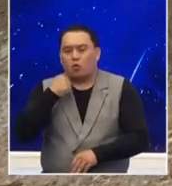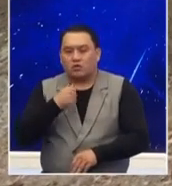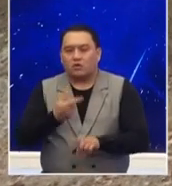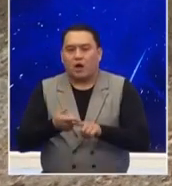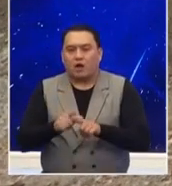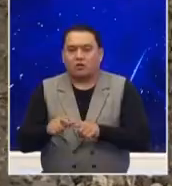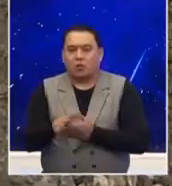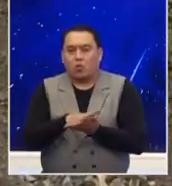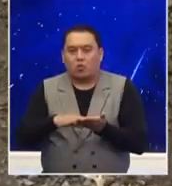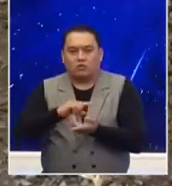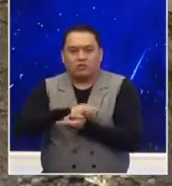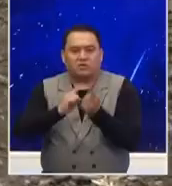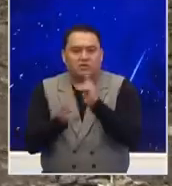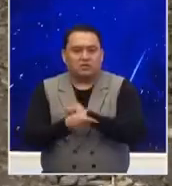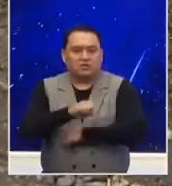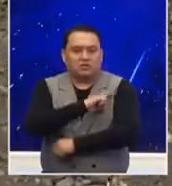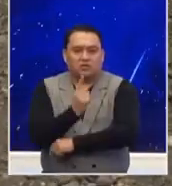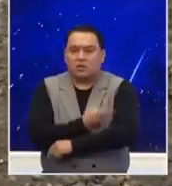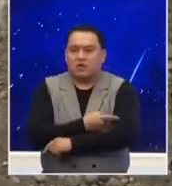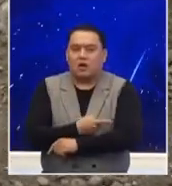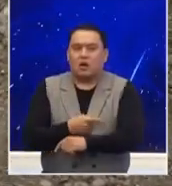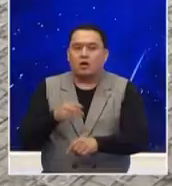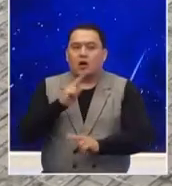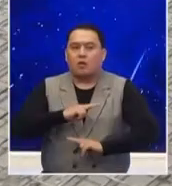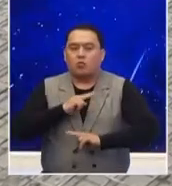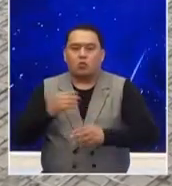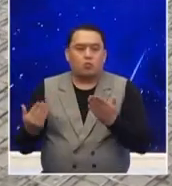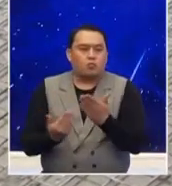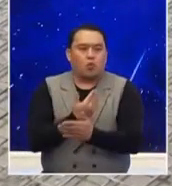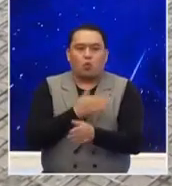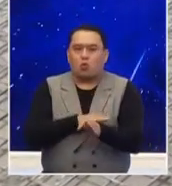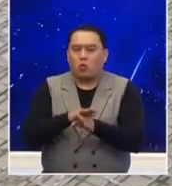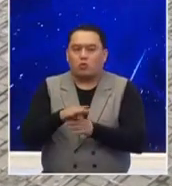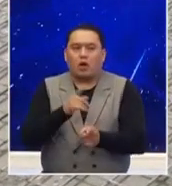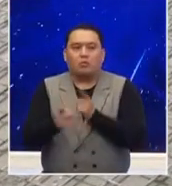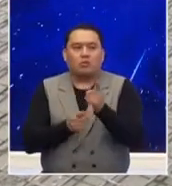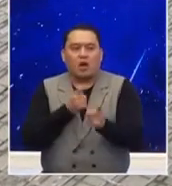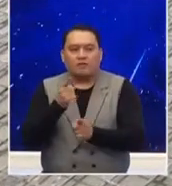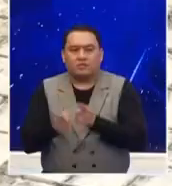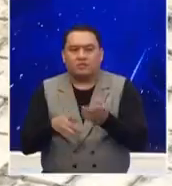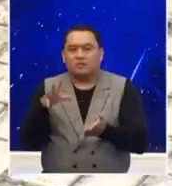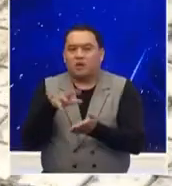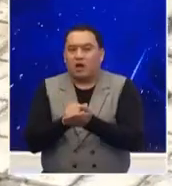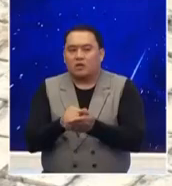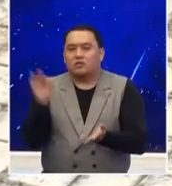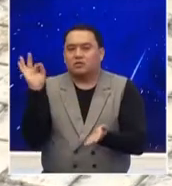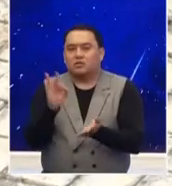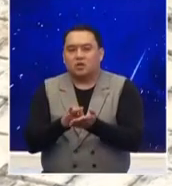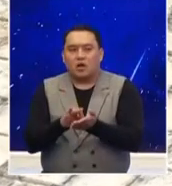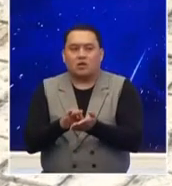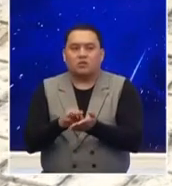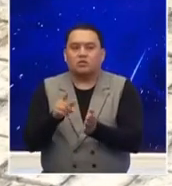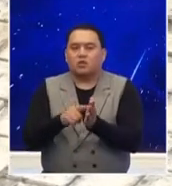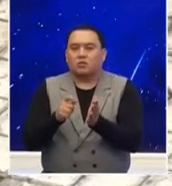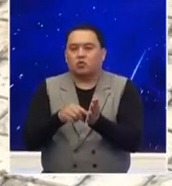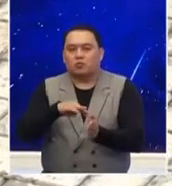время подверглась сильному износу. Сейчас ведутся работы по ее полному обновлению. По программе «Дорожная карта занятости» на эти цели выделено более